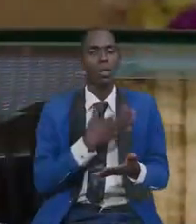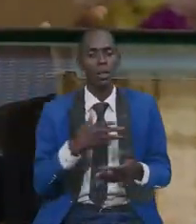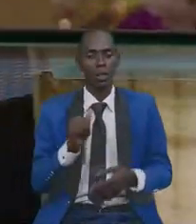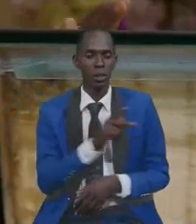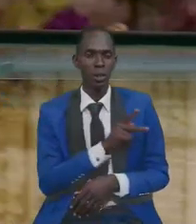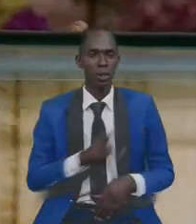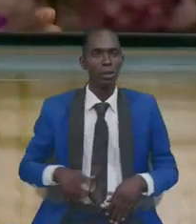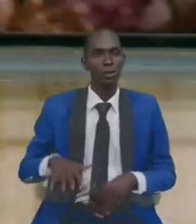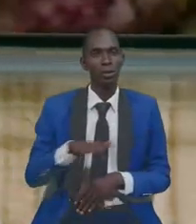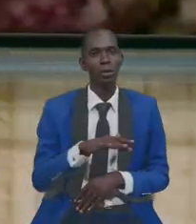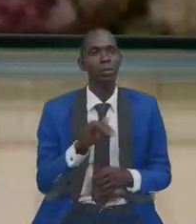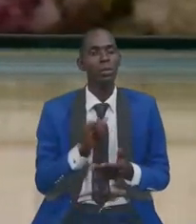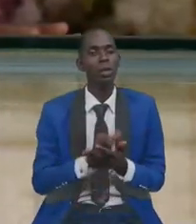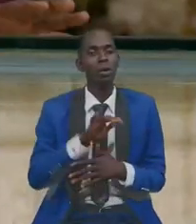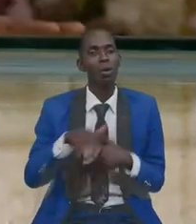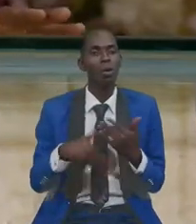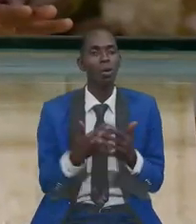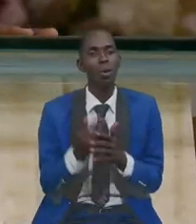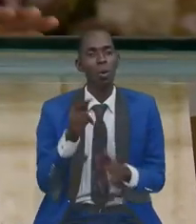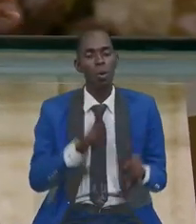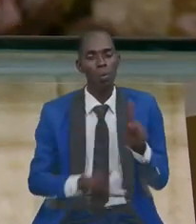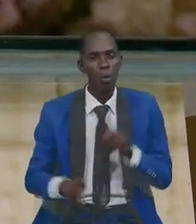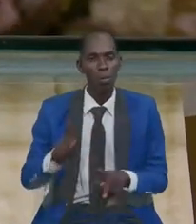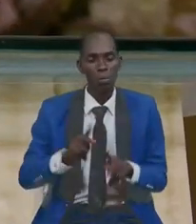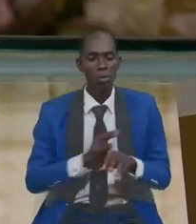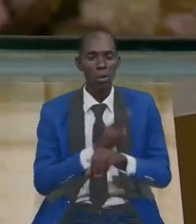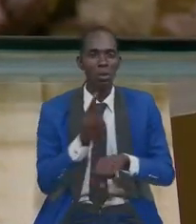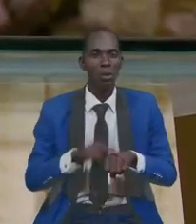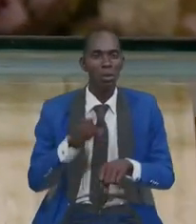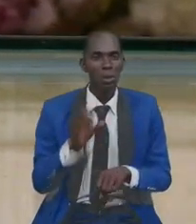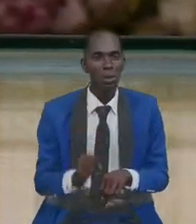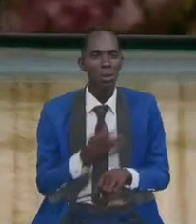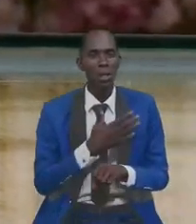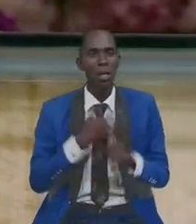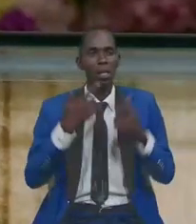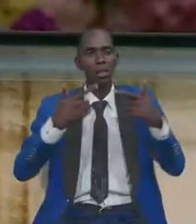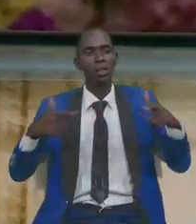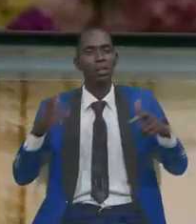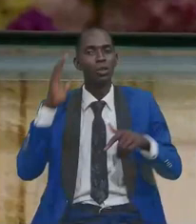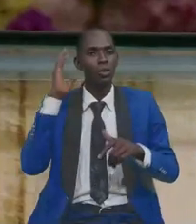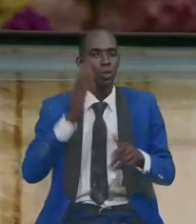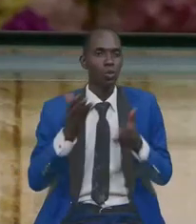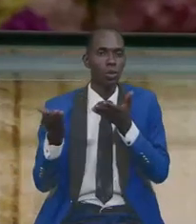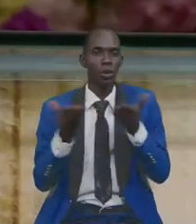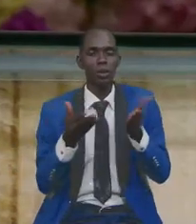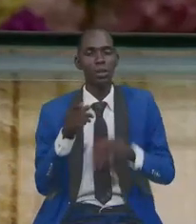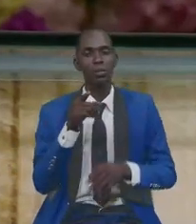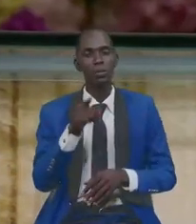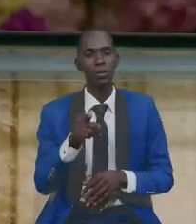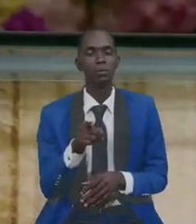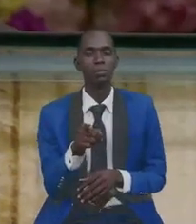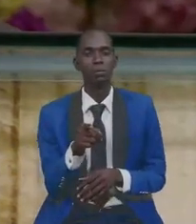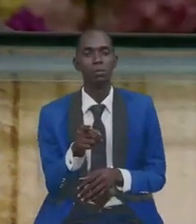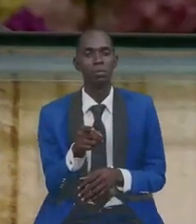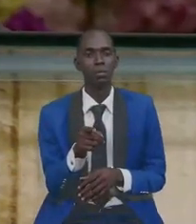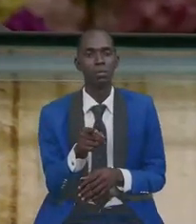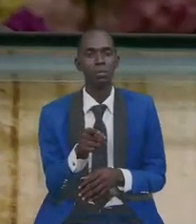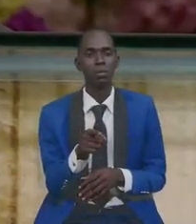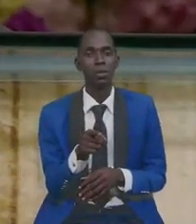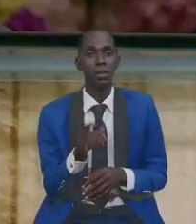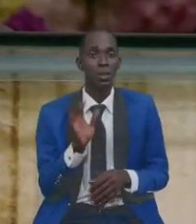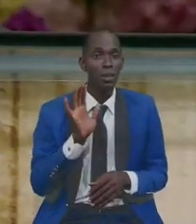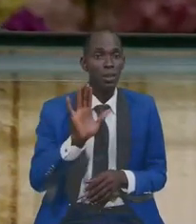et toutes les langues. Et tous les hommes de toutes les langues le servirent. Sa domination est